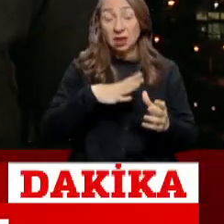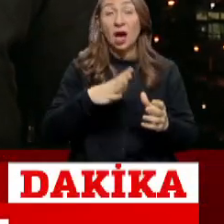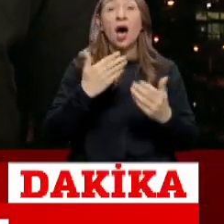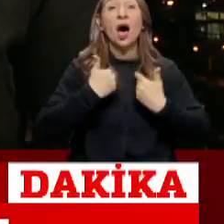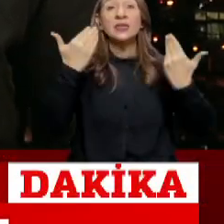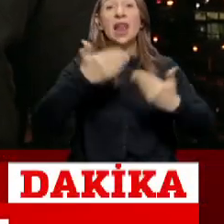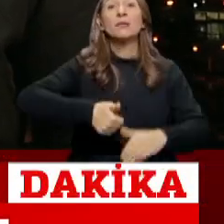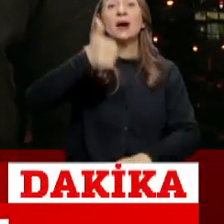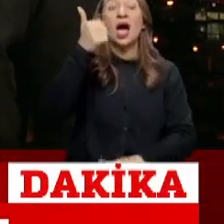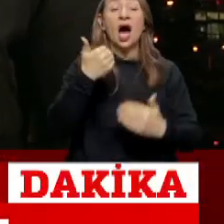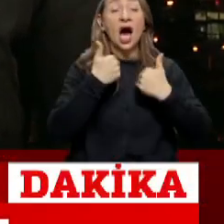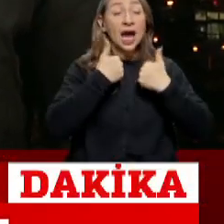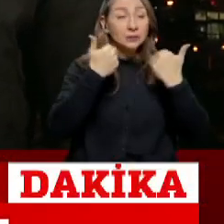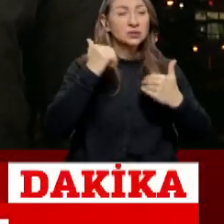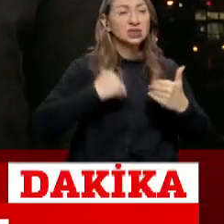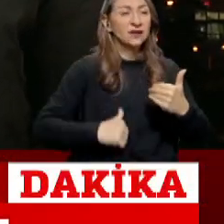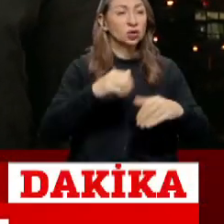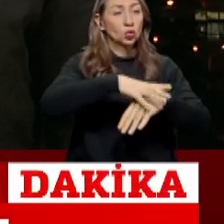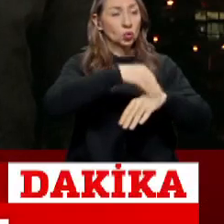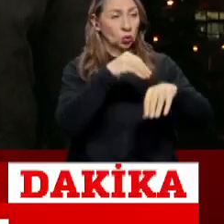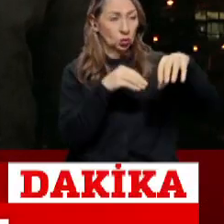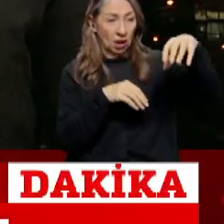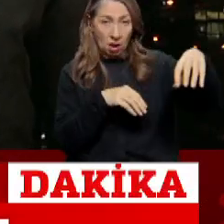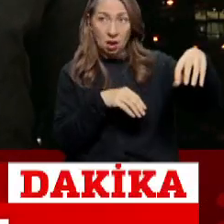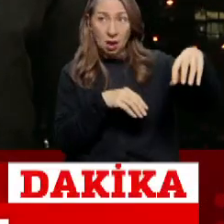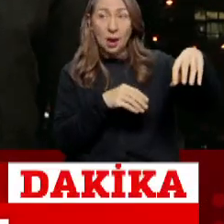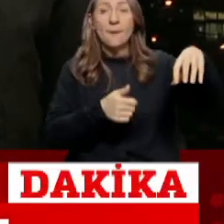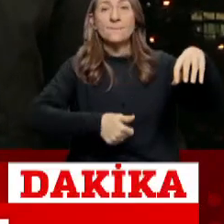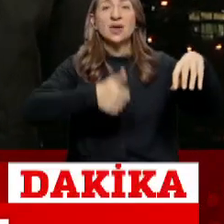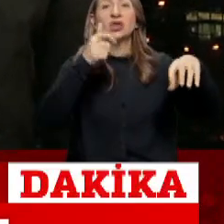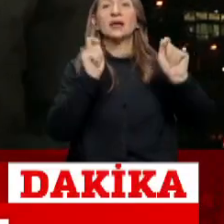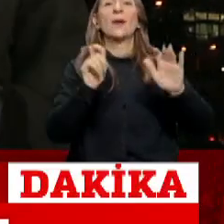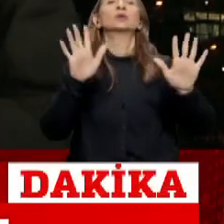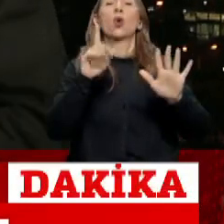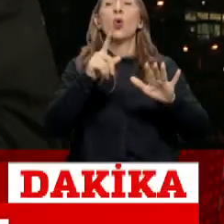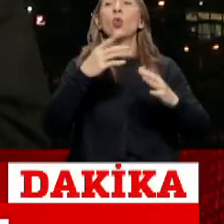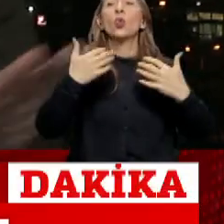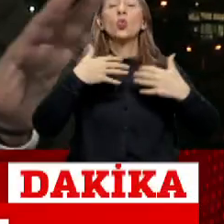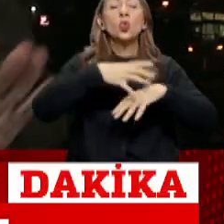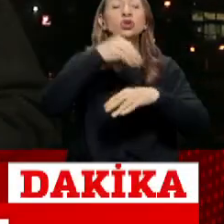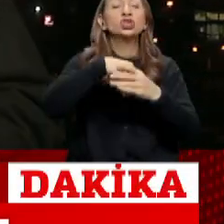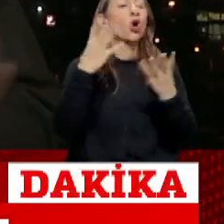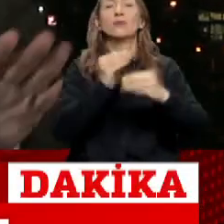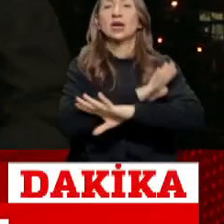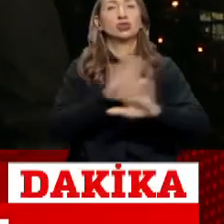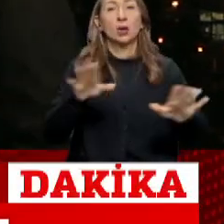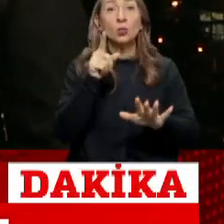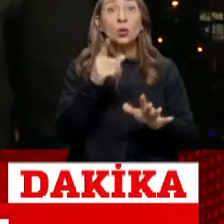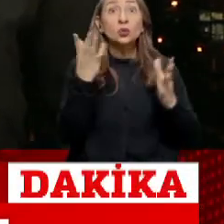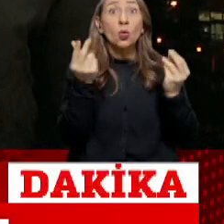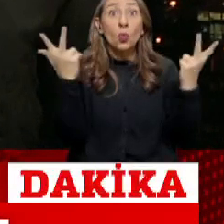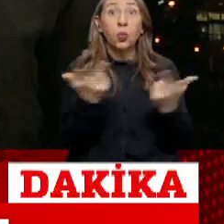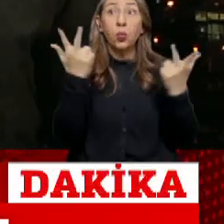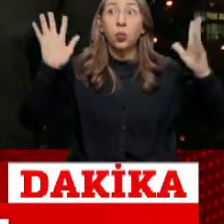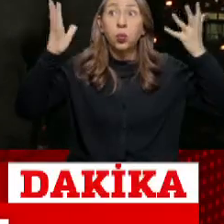Adalet Bakanlığı Hakimler ve Savcılar Kurulu'nda başkanlık edemeyecek. O kurulda da yer alamayacak. Bu da yine